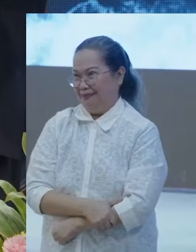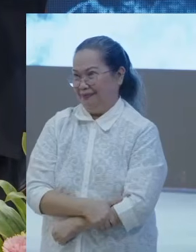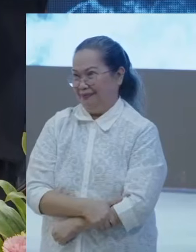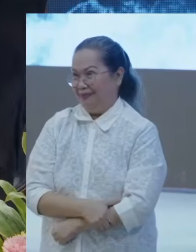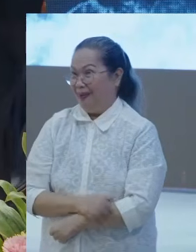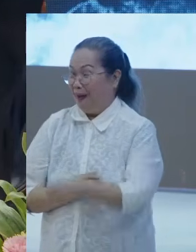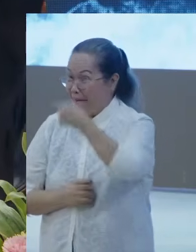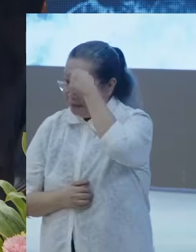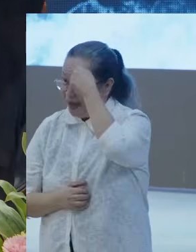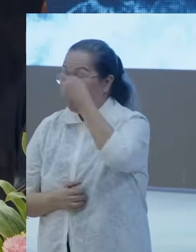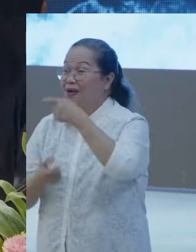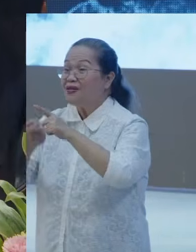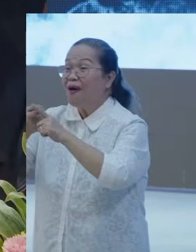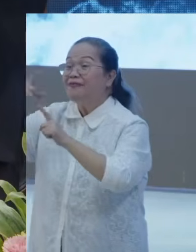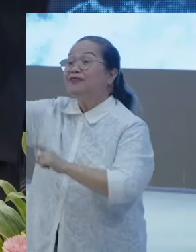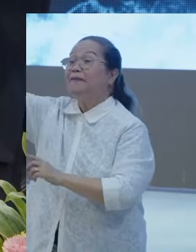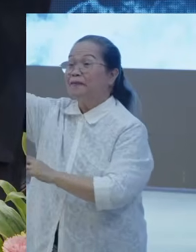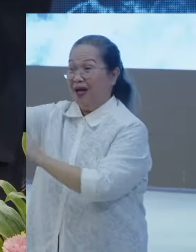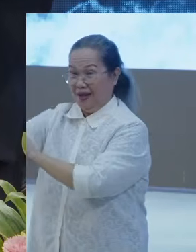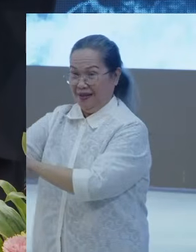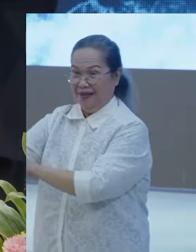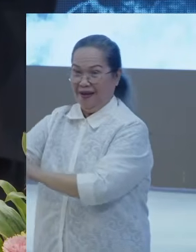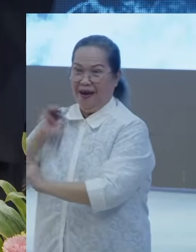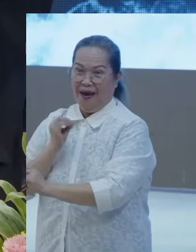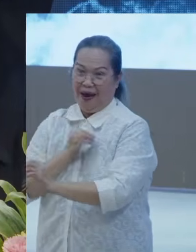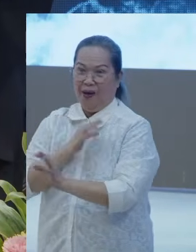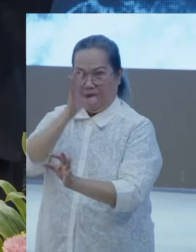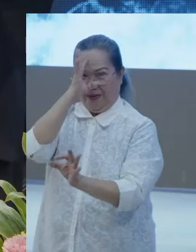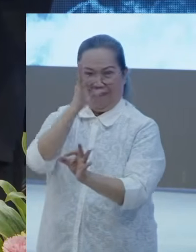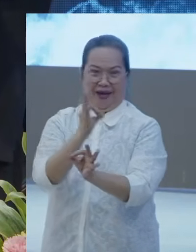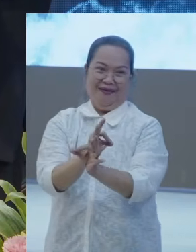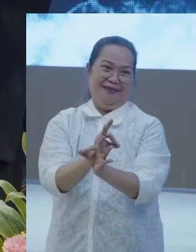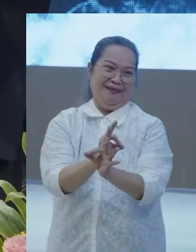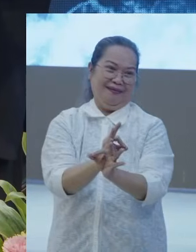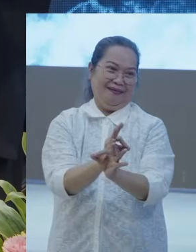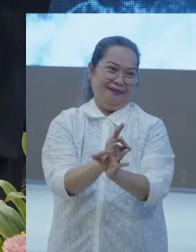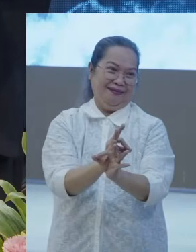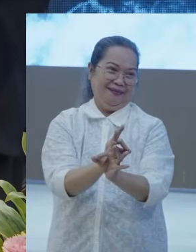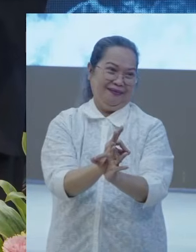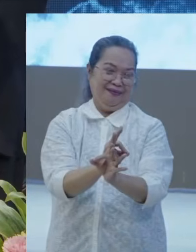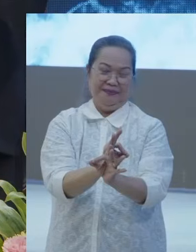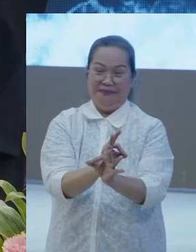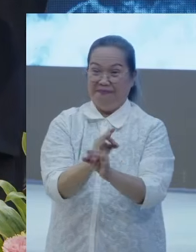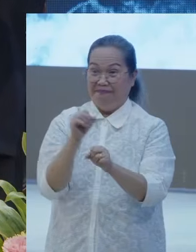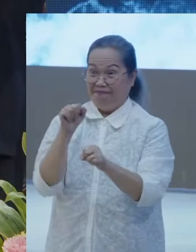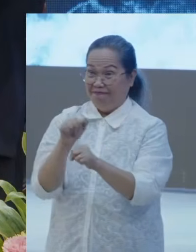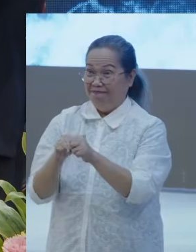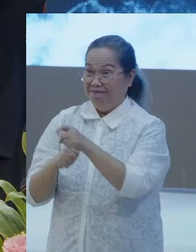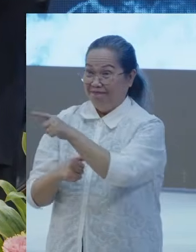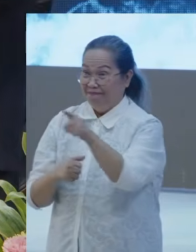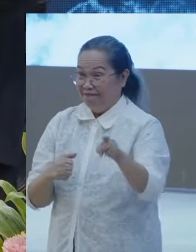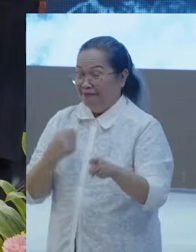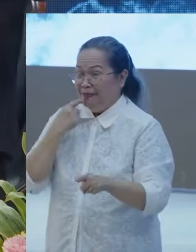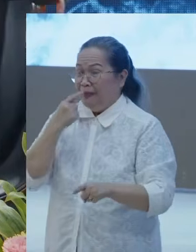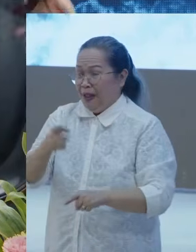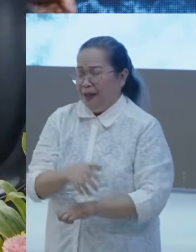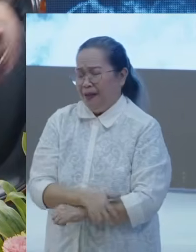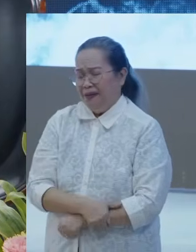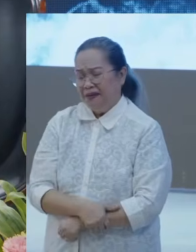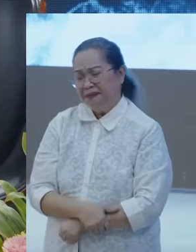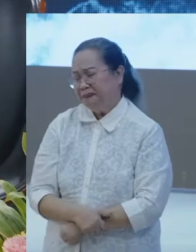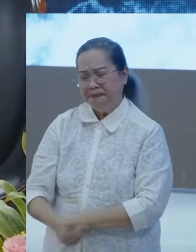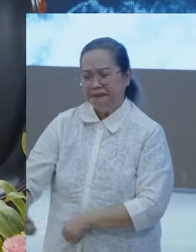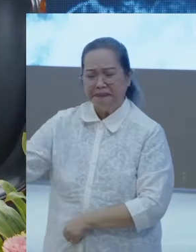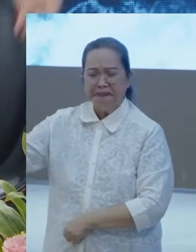Sapagkat galing na sa Diyos ang ating pananampalataya. So yung nagsasabi na,